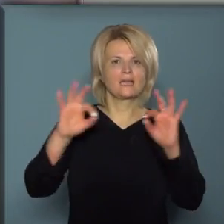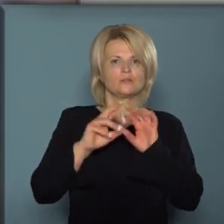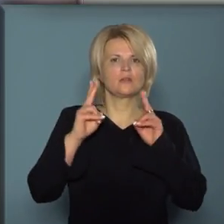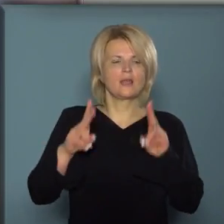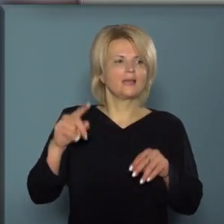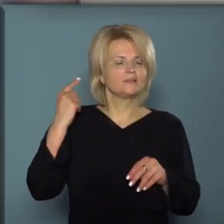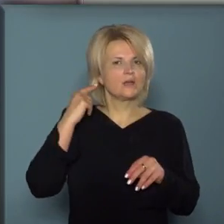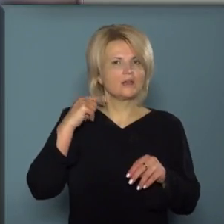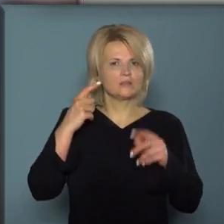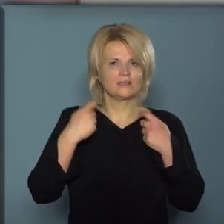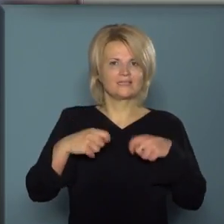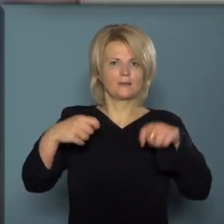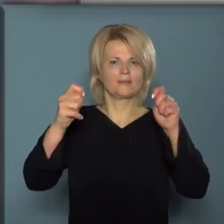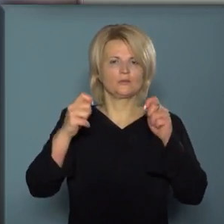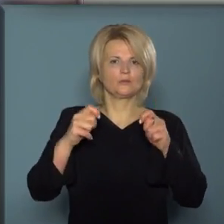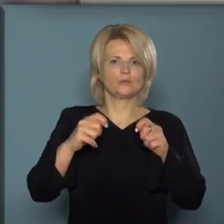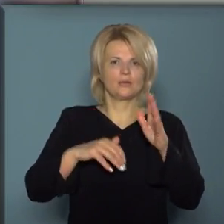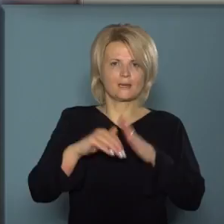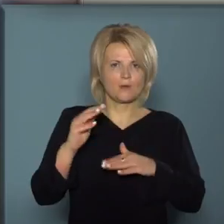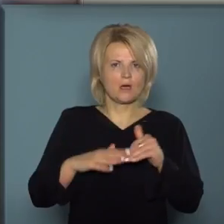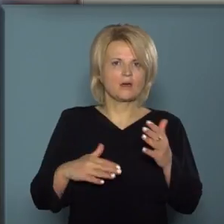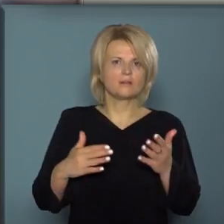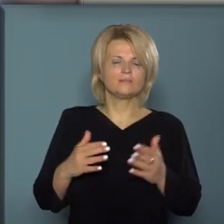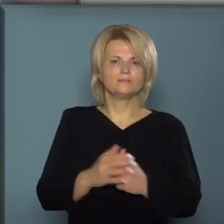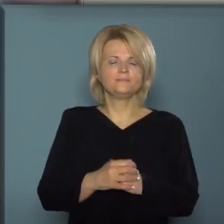lehet hallani, hogy az építőiparban ugye